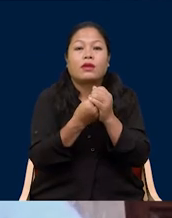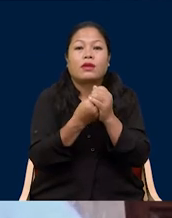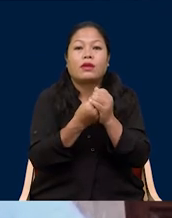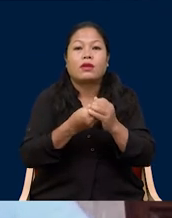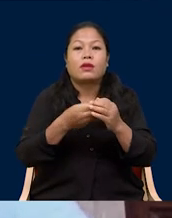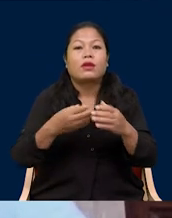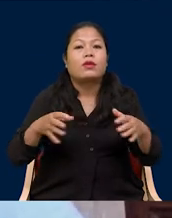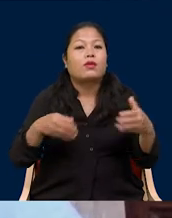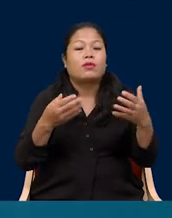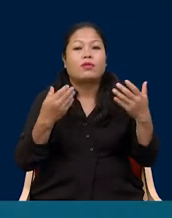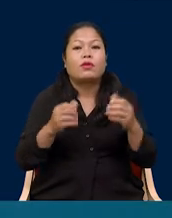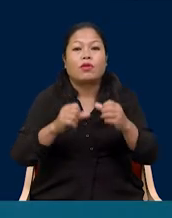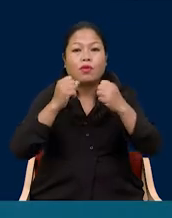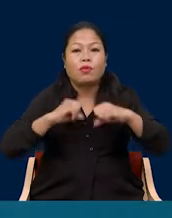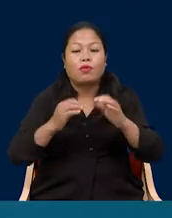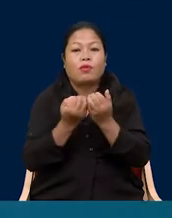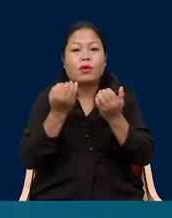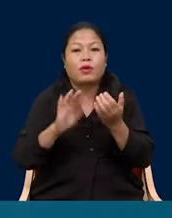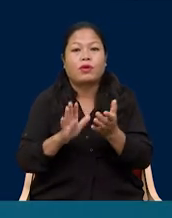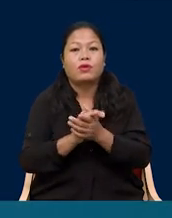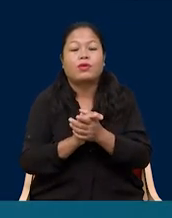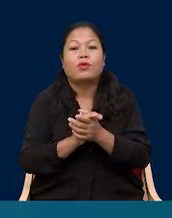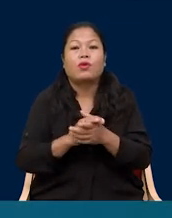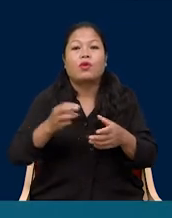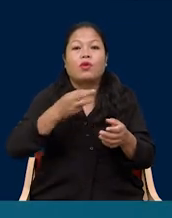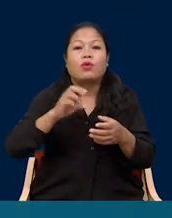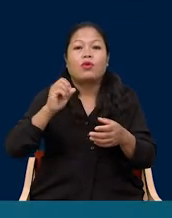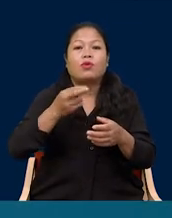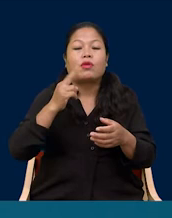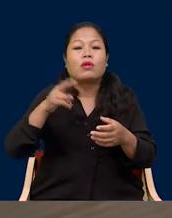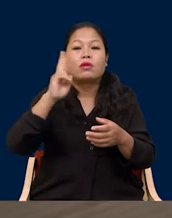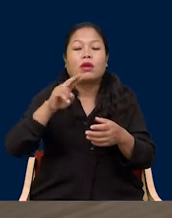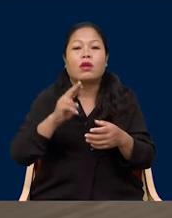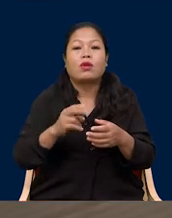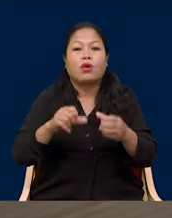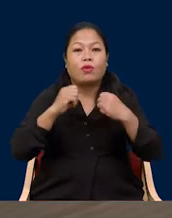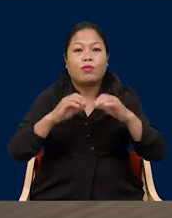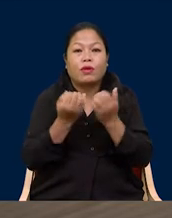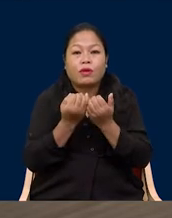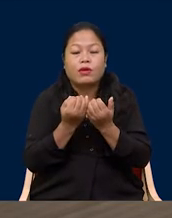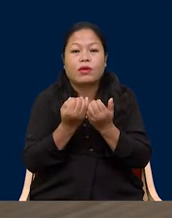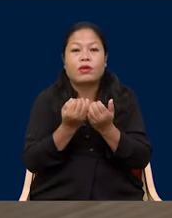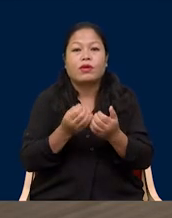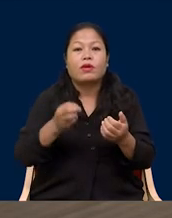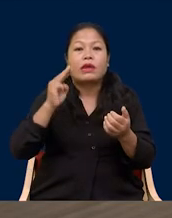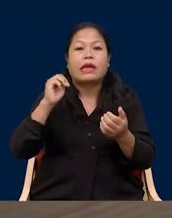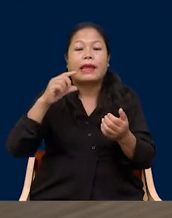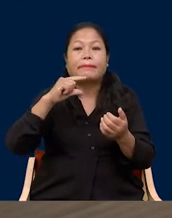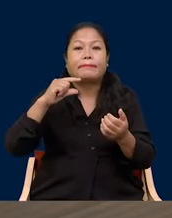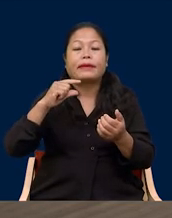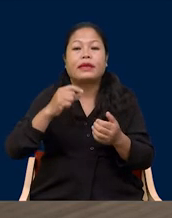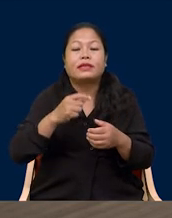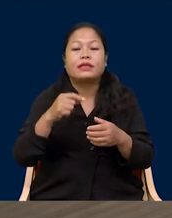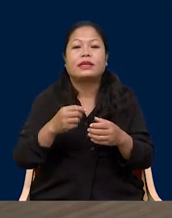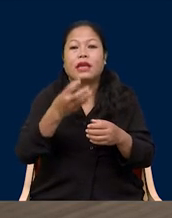हामीले ऊर्जाको प्रयोगमा चाहिँ होइन हामीले कुन किसिमको ऊर्जाको हामी प्रयोग गर्छौँ, अब केरोसिन पढ्छौँ कि ग्यास एलपिजी ग्यासको